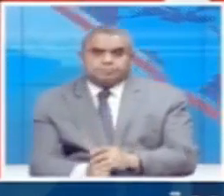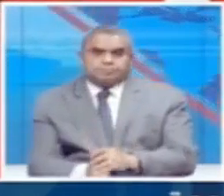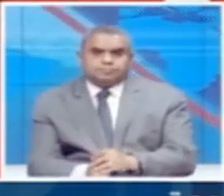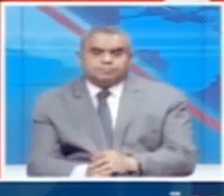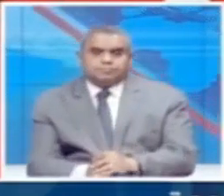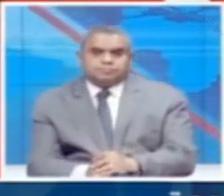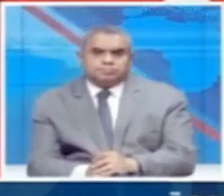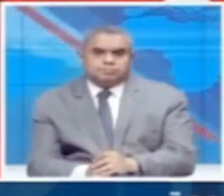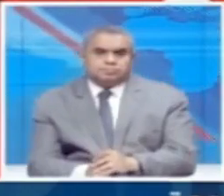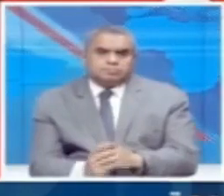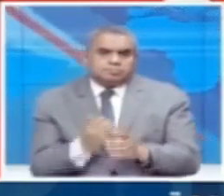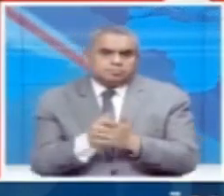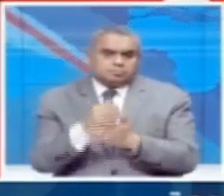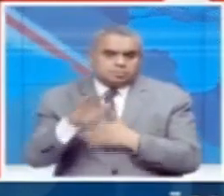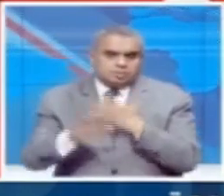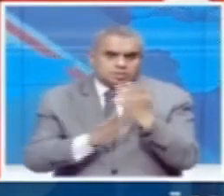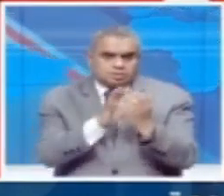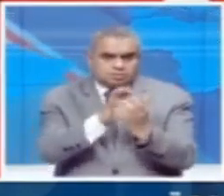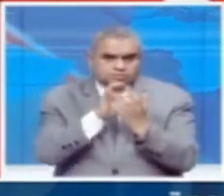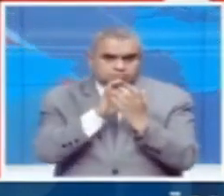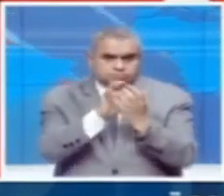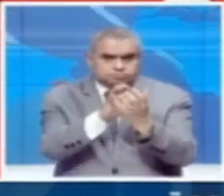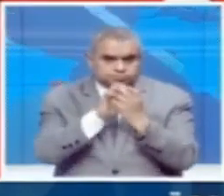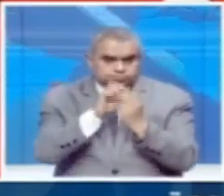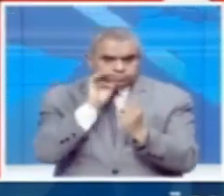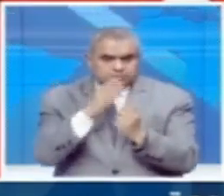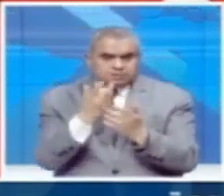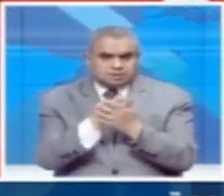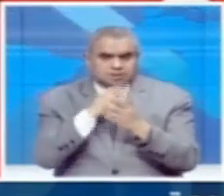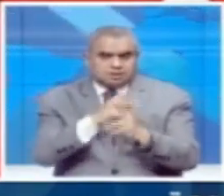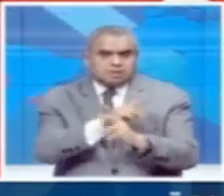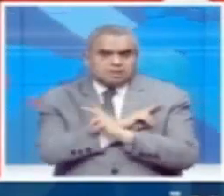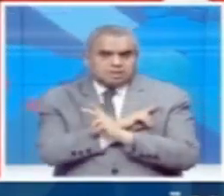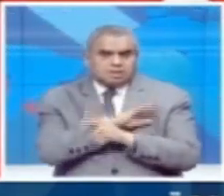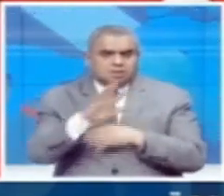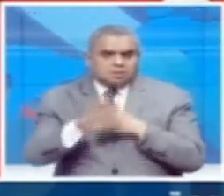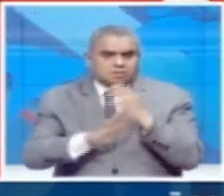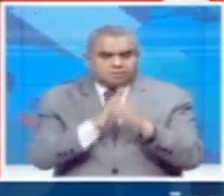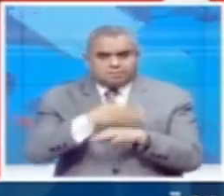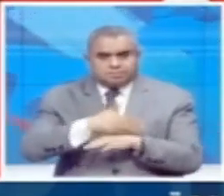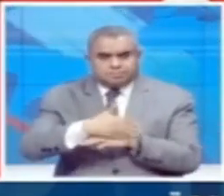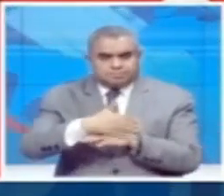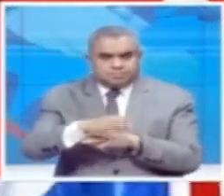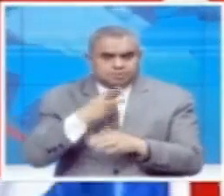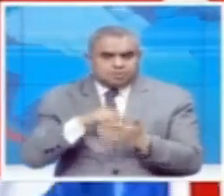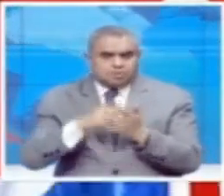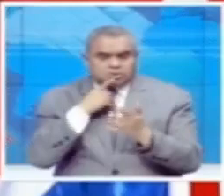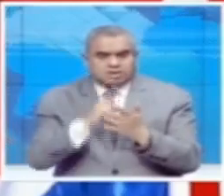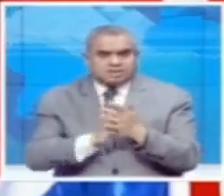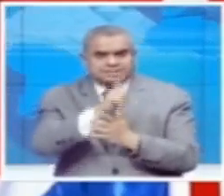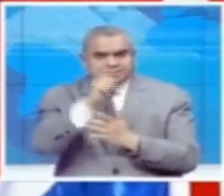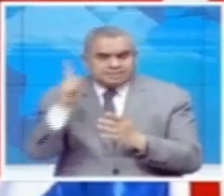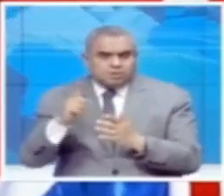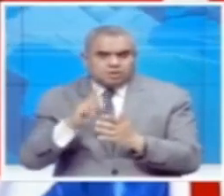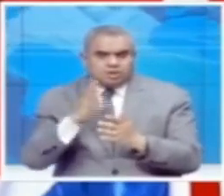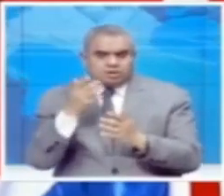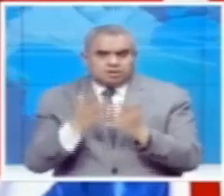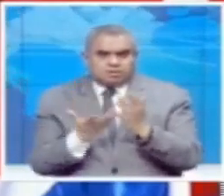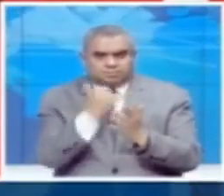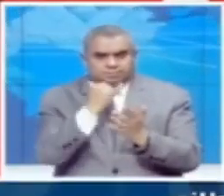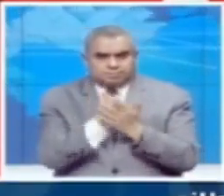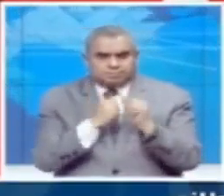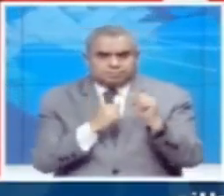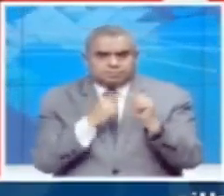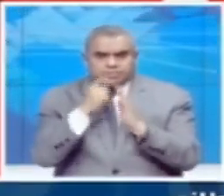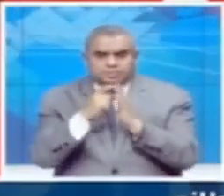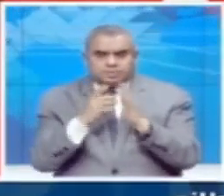المشكلة وهذا الصراع، وأن لا تتمكن حماس بعد الآن من إطلاق الصواريخ، وأن يكون